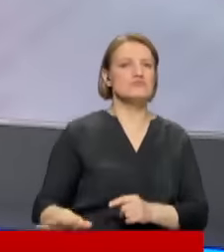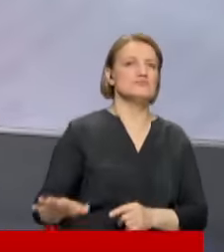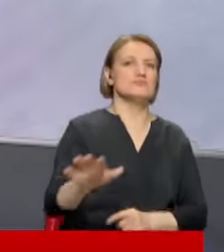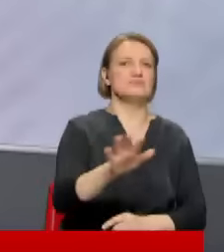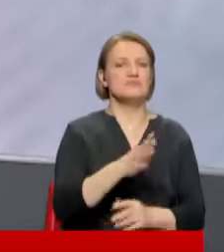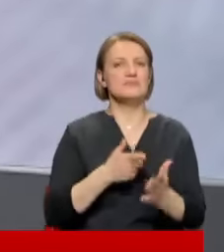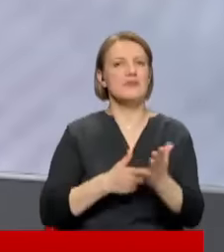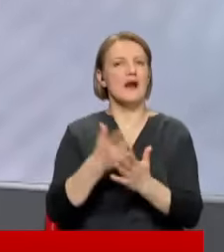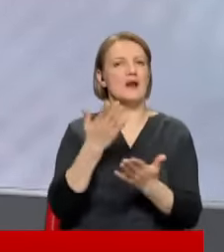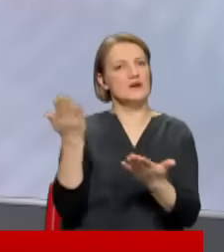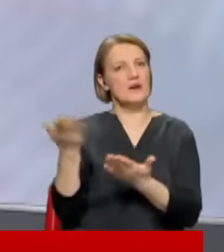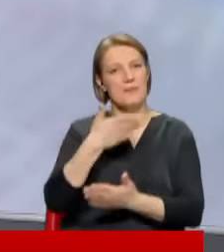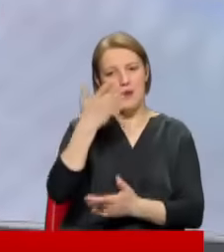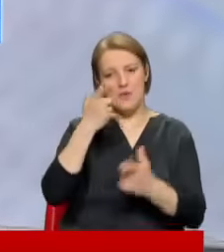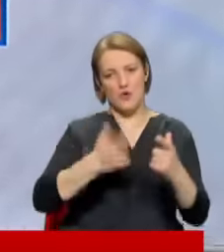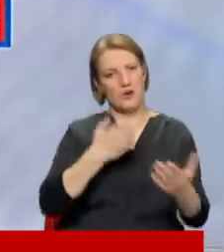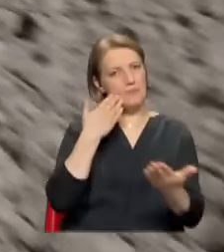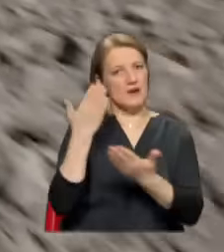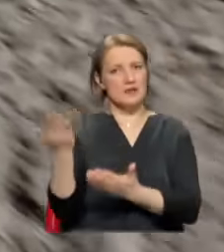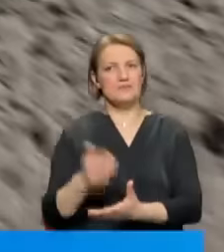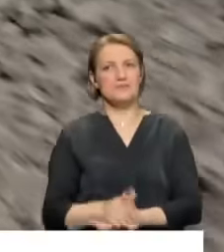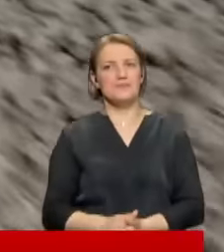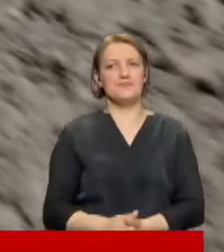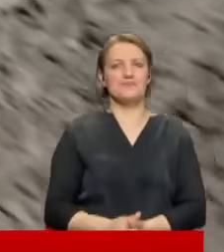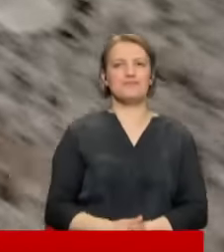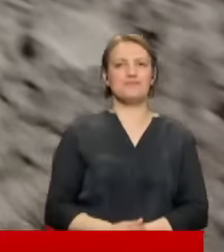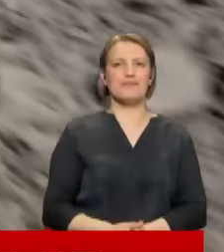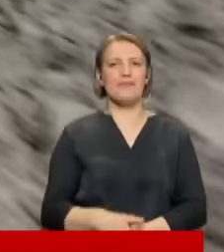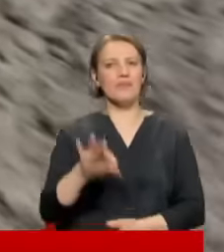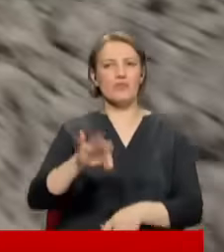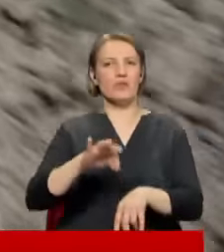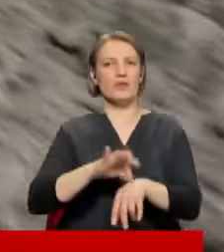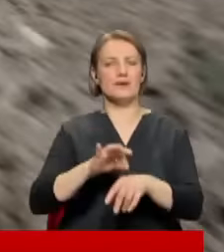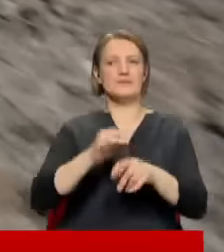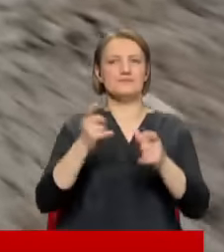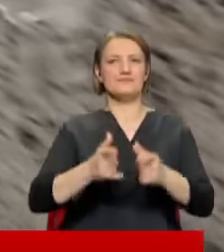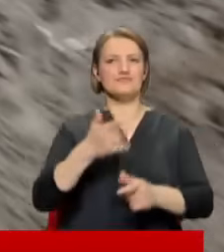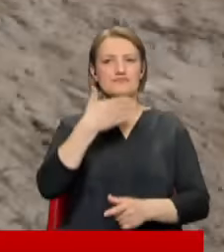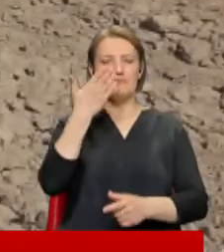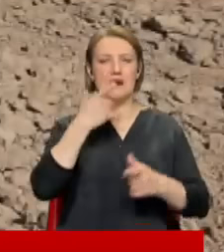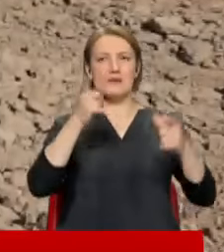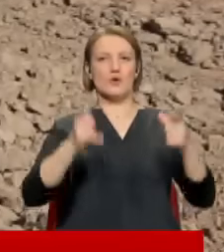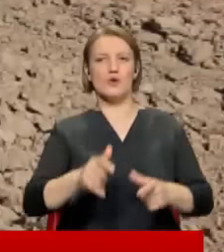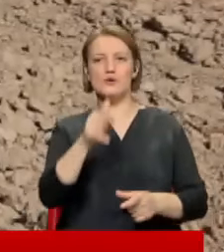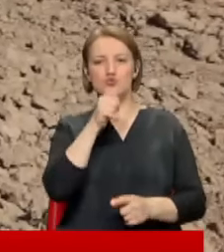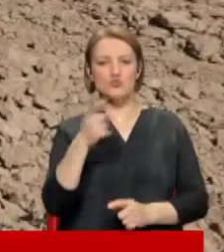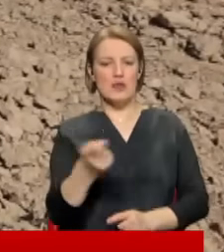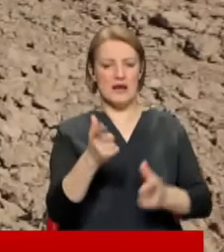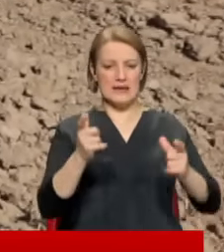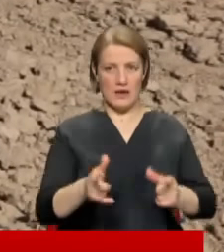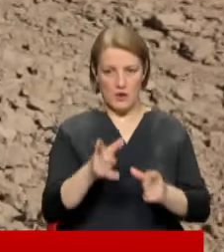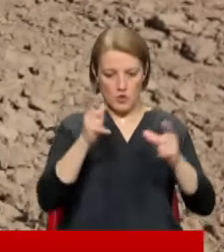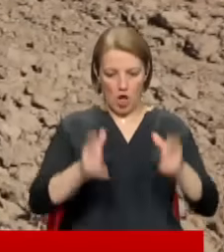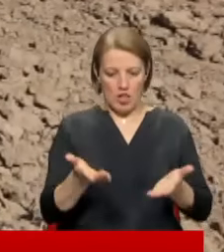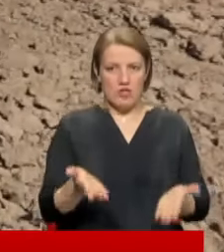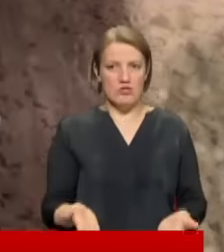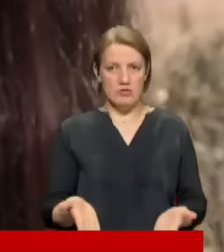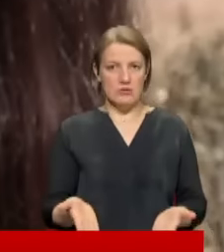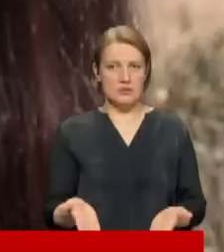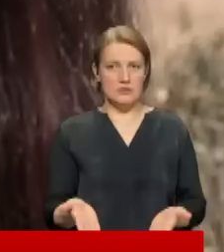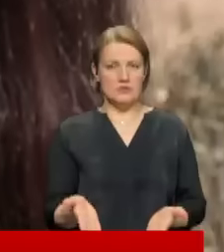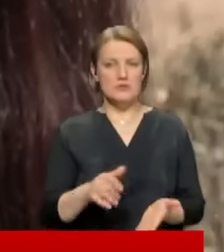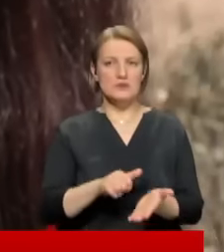tarlasına, Marmara Gölü'ne. Şu an neredeyiz? Şu an Marmara Gölü sulak alanındayız. Göldeyiz. Aslında